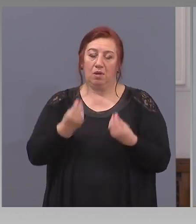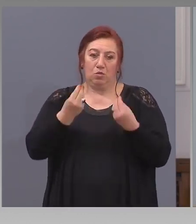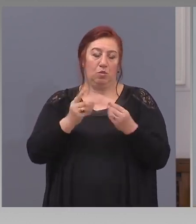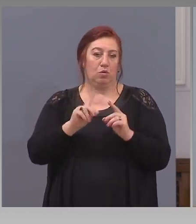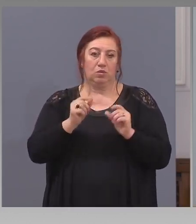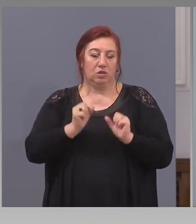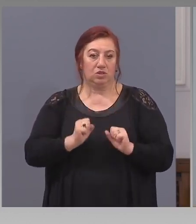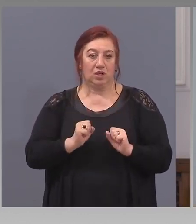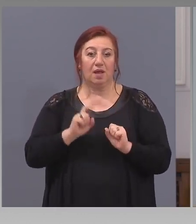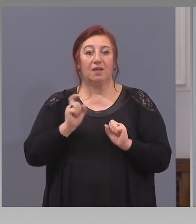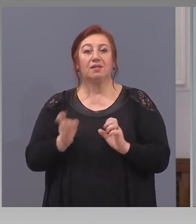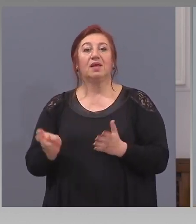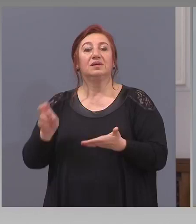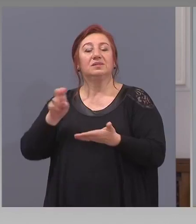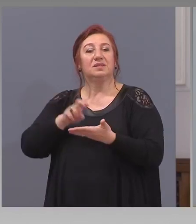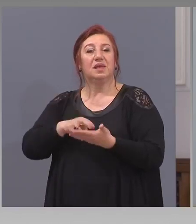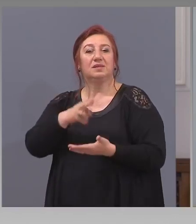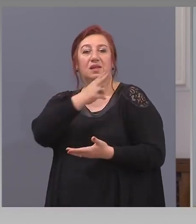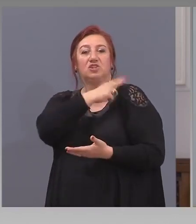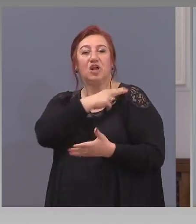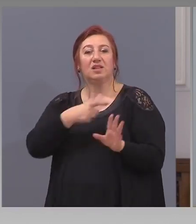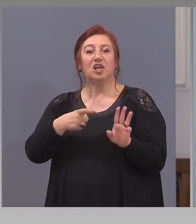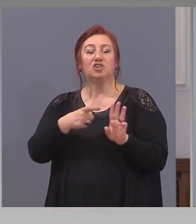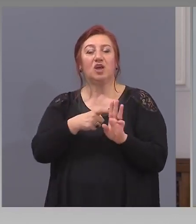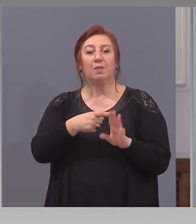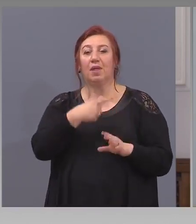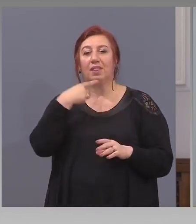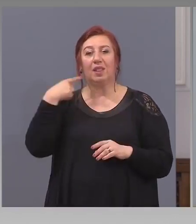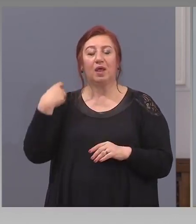щаба на Руската федерация. Гледахте ли?